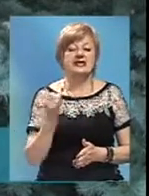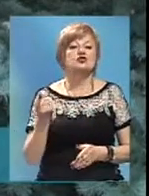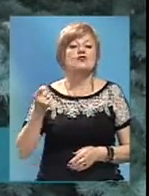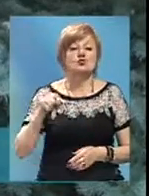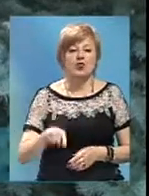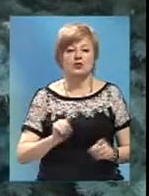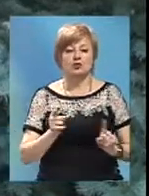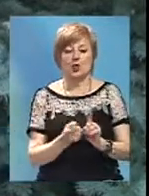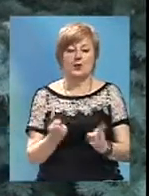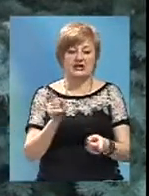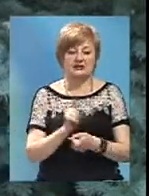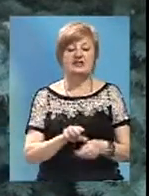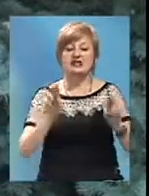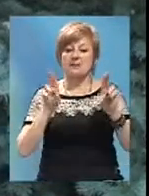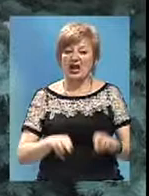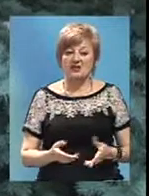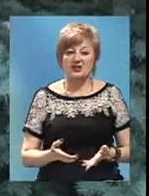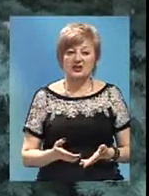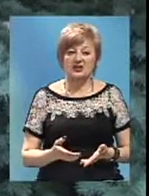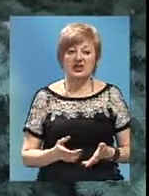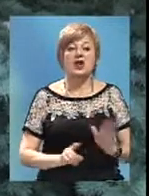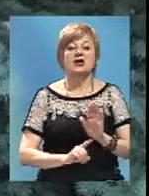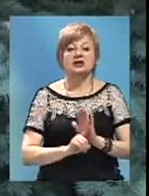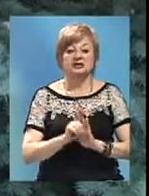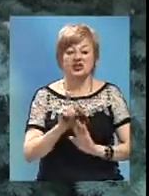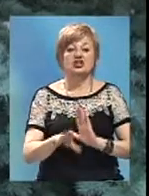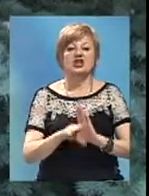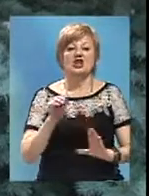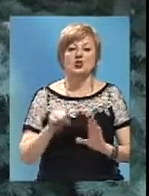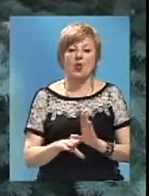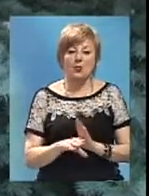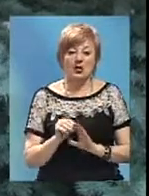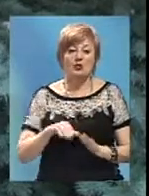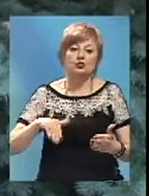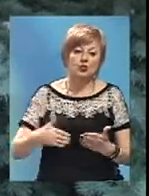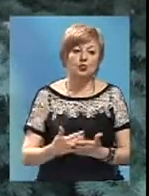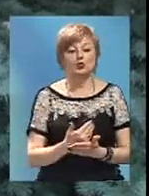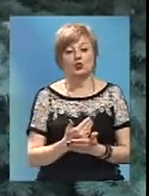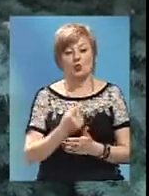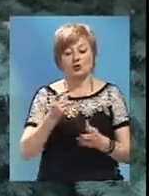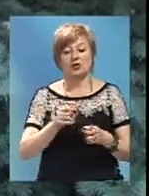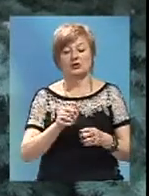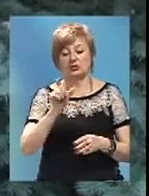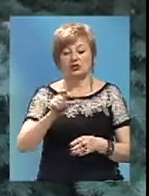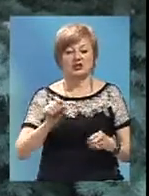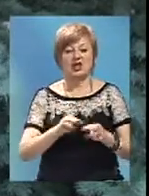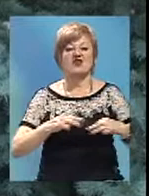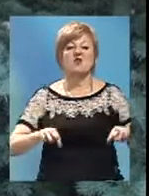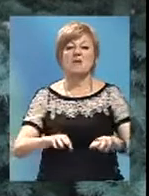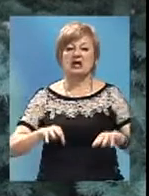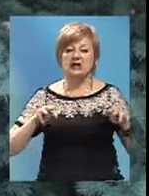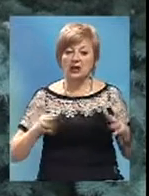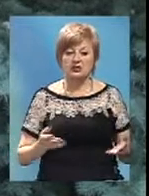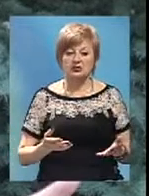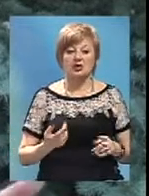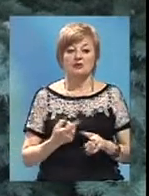щоб змінити правила та щоб почати обирати нову якість, наприклад, парламенту. Набагато легше дати